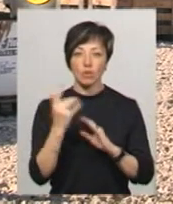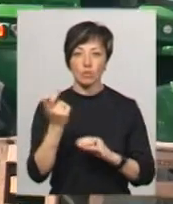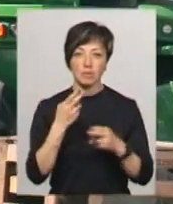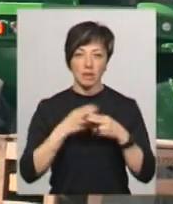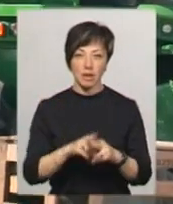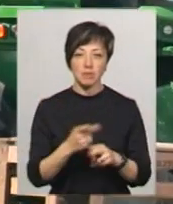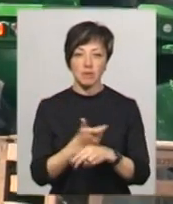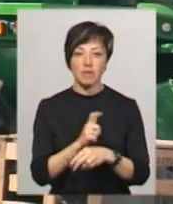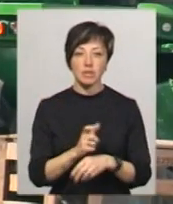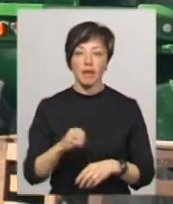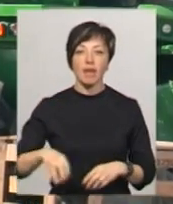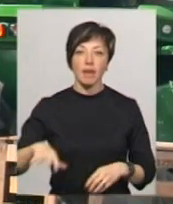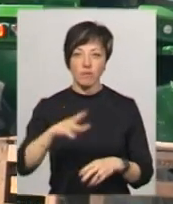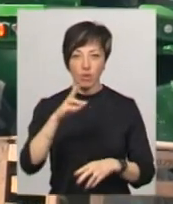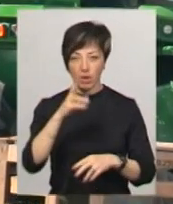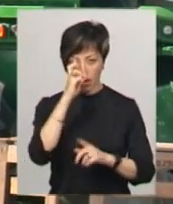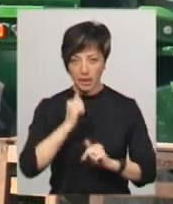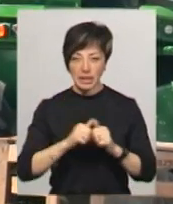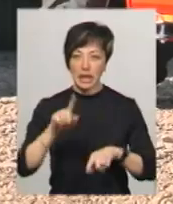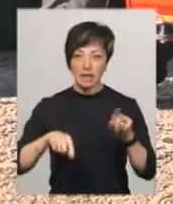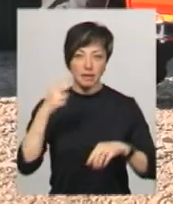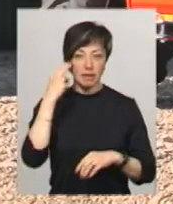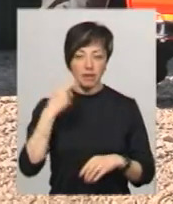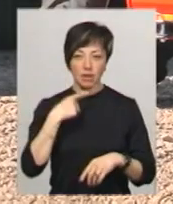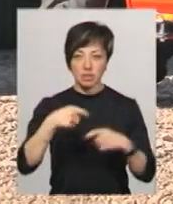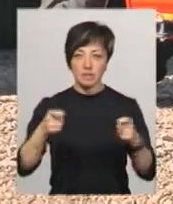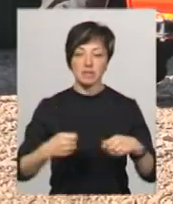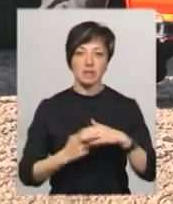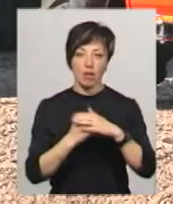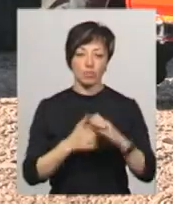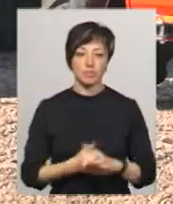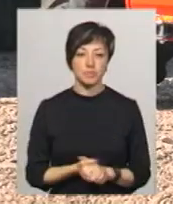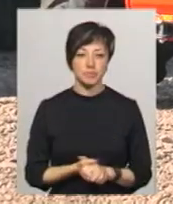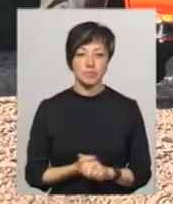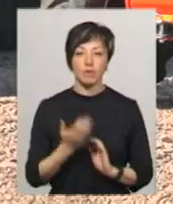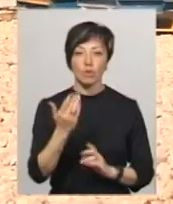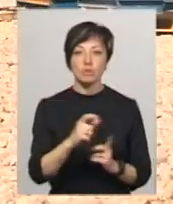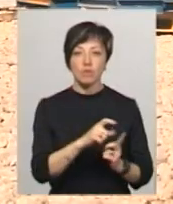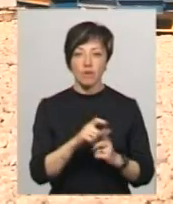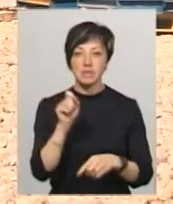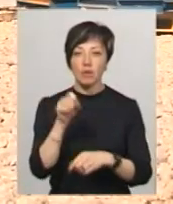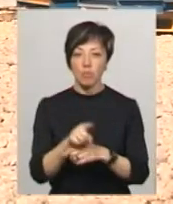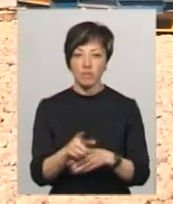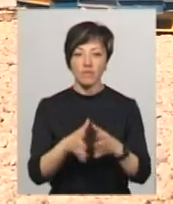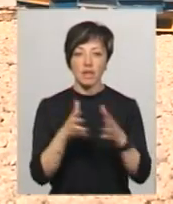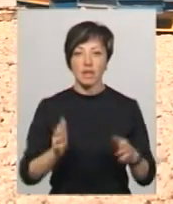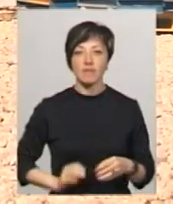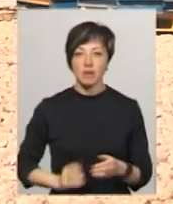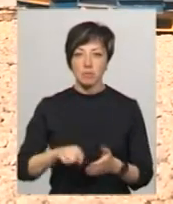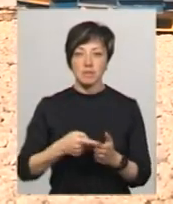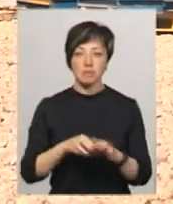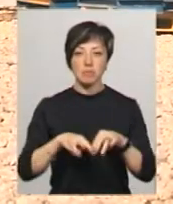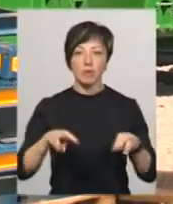переважно з європейських країн, з рідка з Китаю. Про це каже завідувач складом Ігор Робак. За його словами, замовники – великі фірми з міст